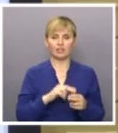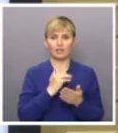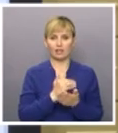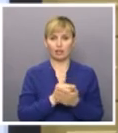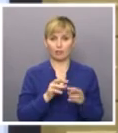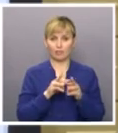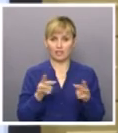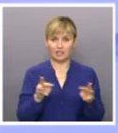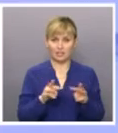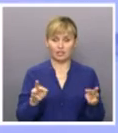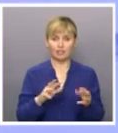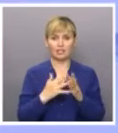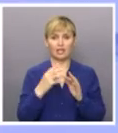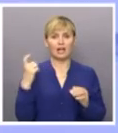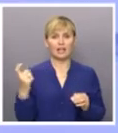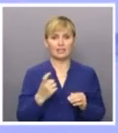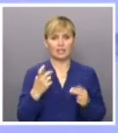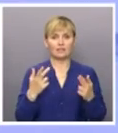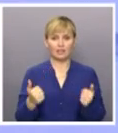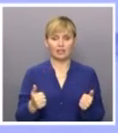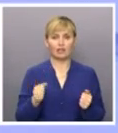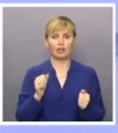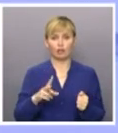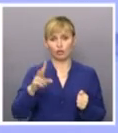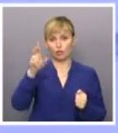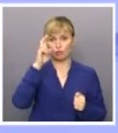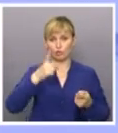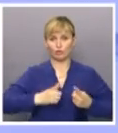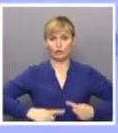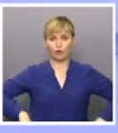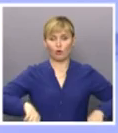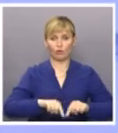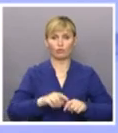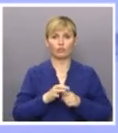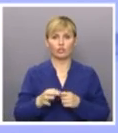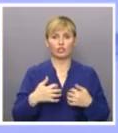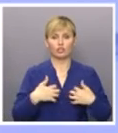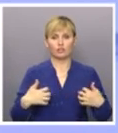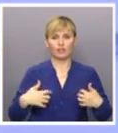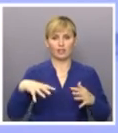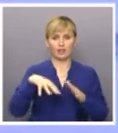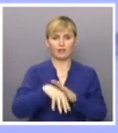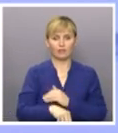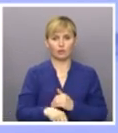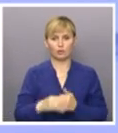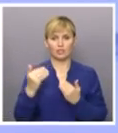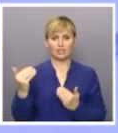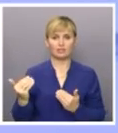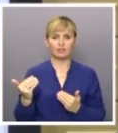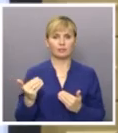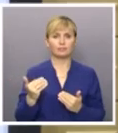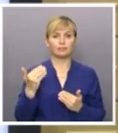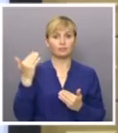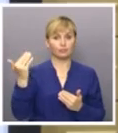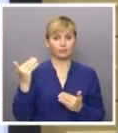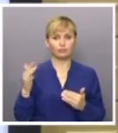правильно я понимаю? Министерство сельского хозяйства, да, как государственно полномочный орган в области животноводства и аквакультуры теперь. То есть со стороны данного